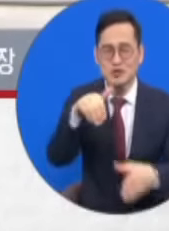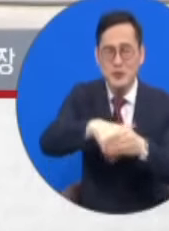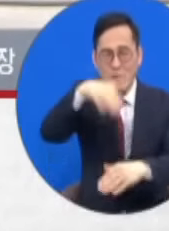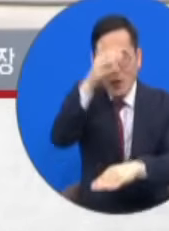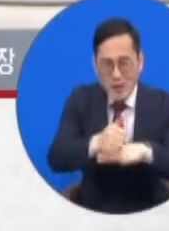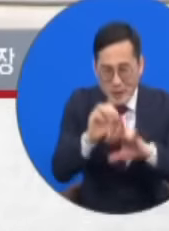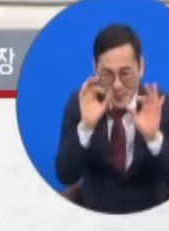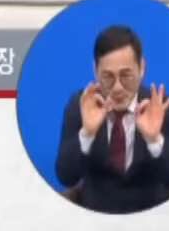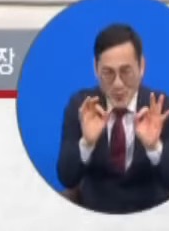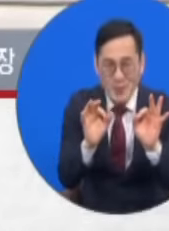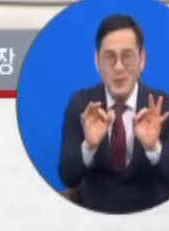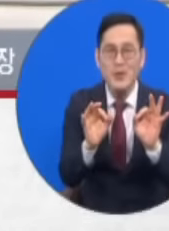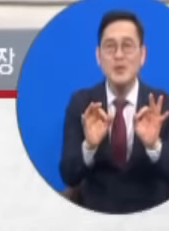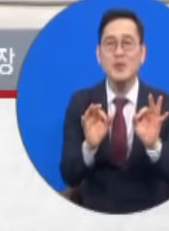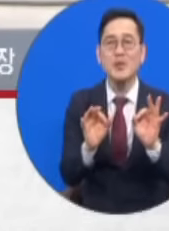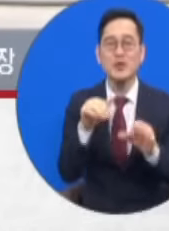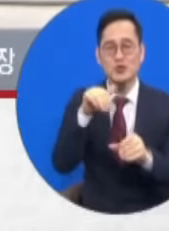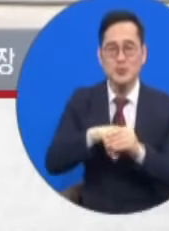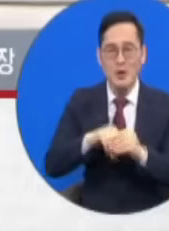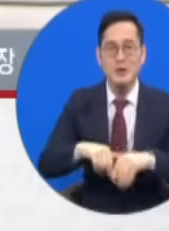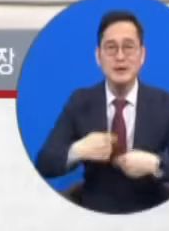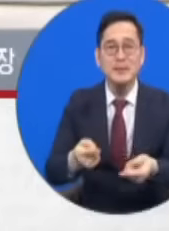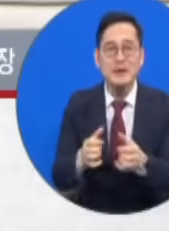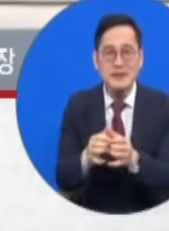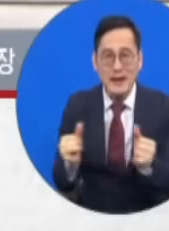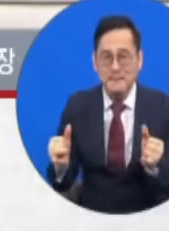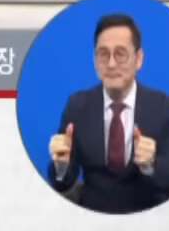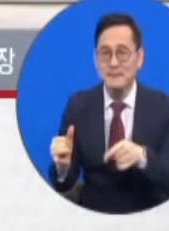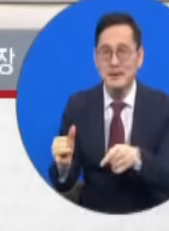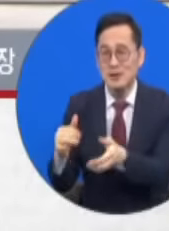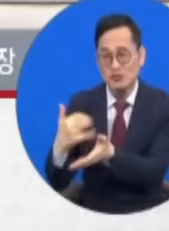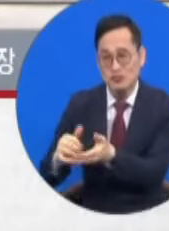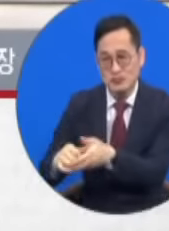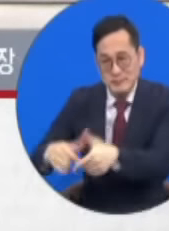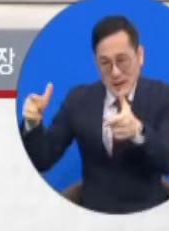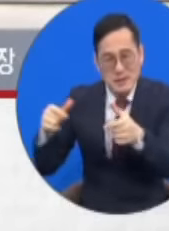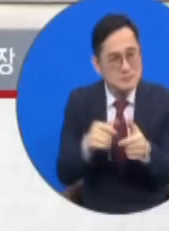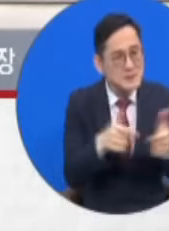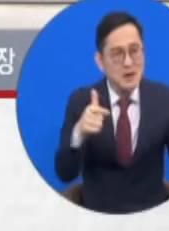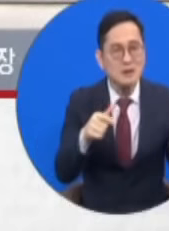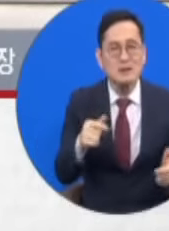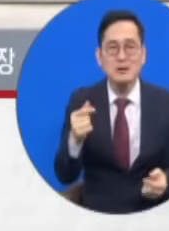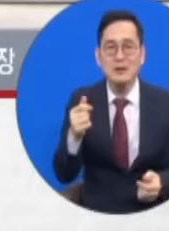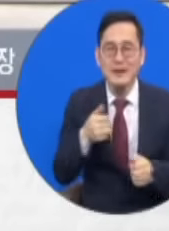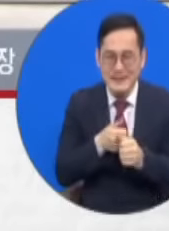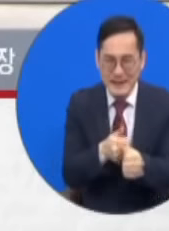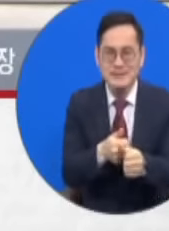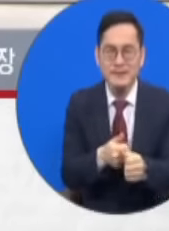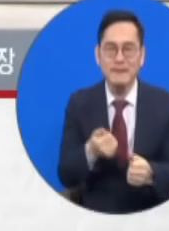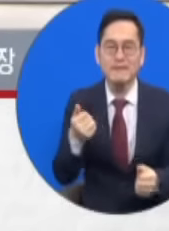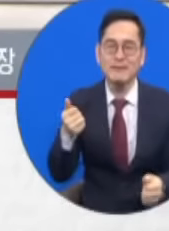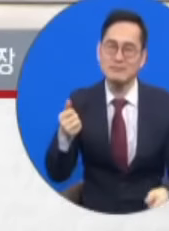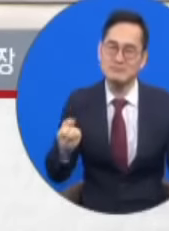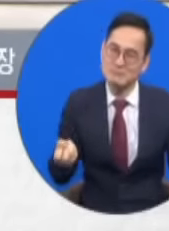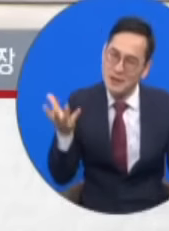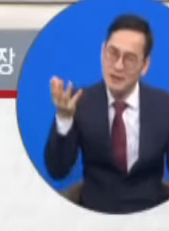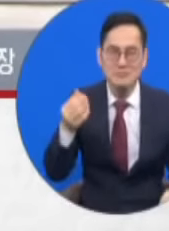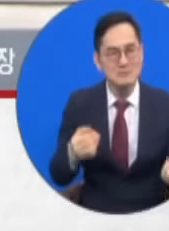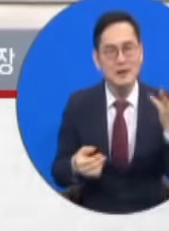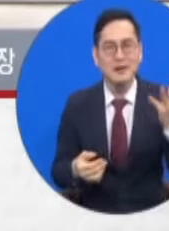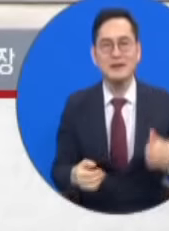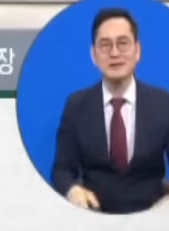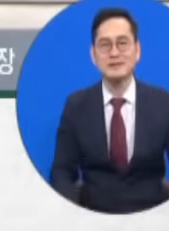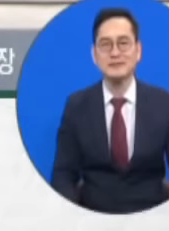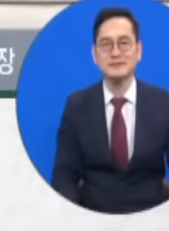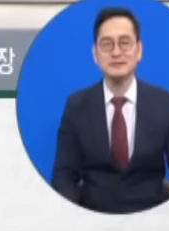그 투표율 투표한 분이 어디가 다 모여 있느냐 이게 이제 결정할 것이기 때문에 지난 주말을